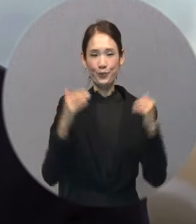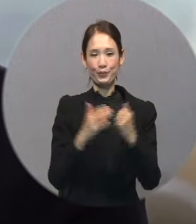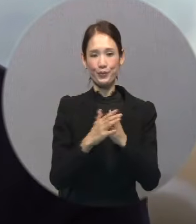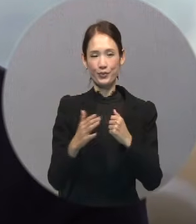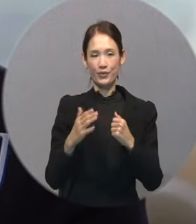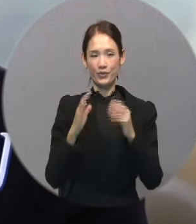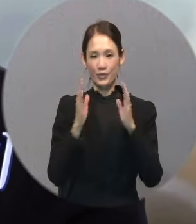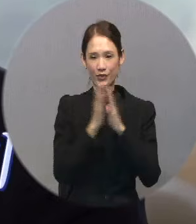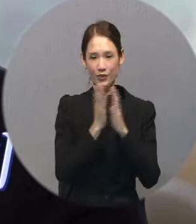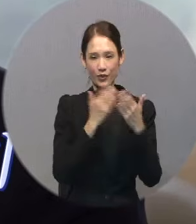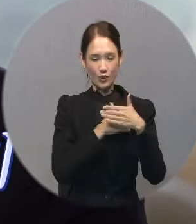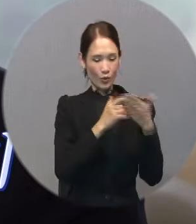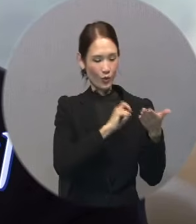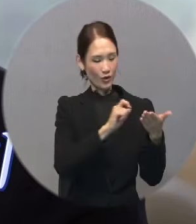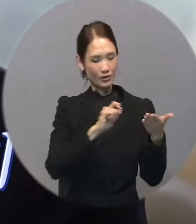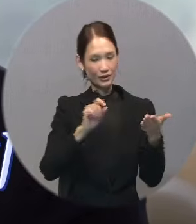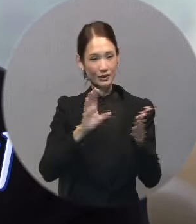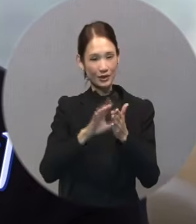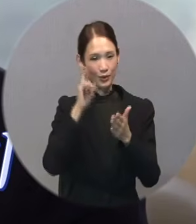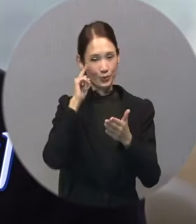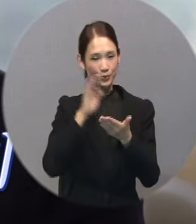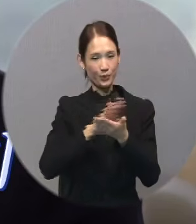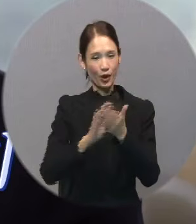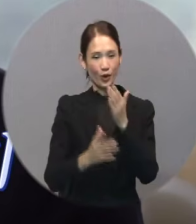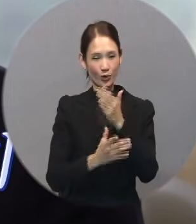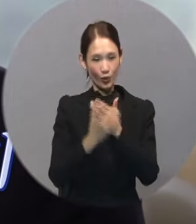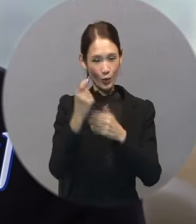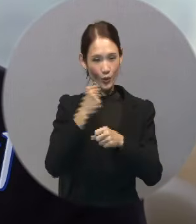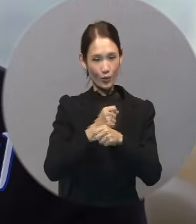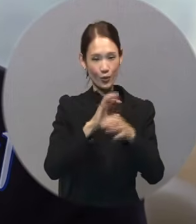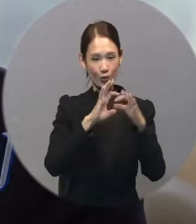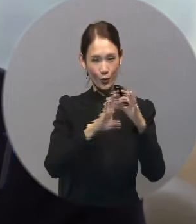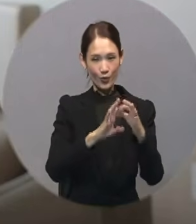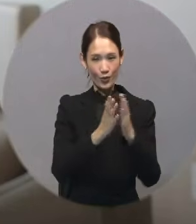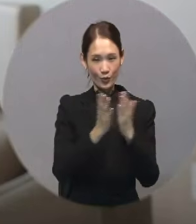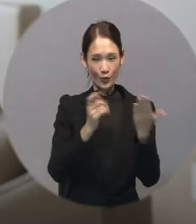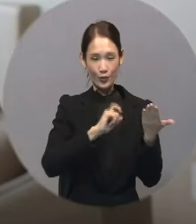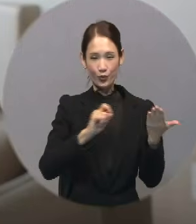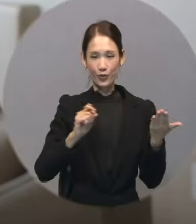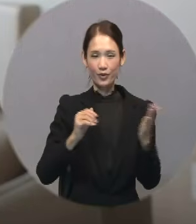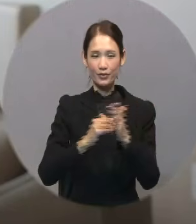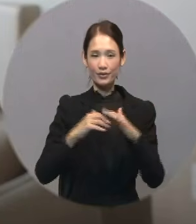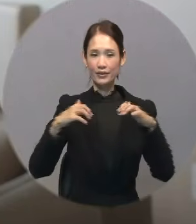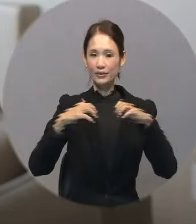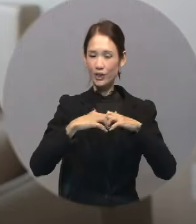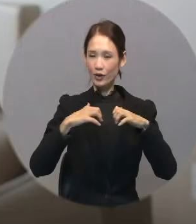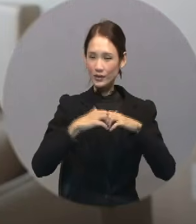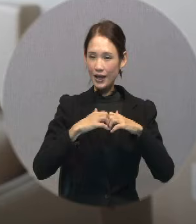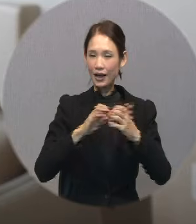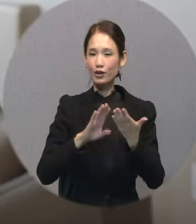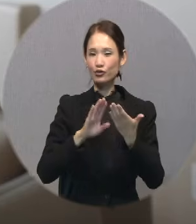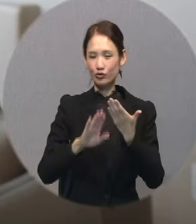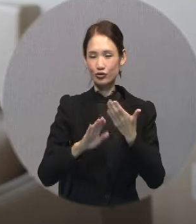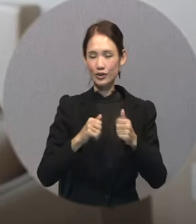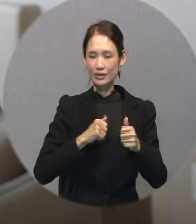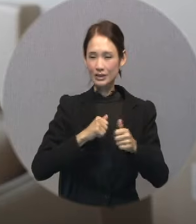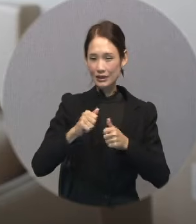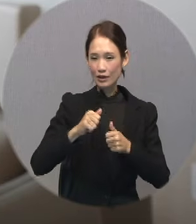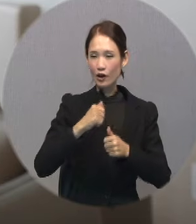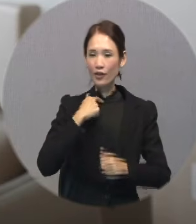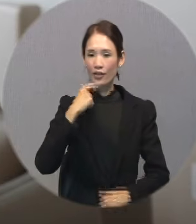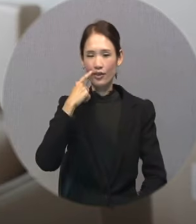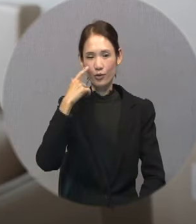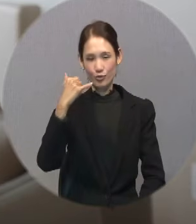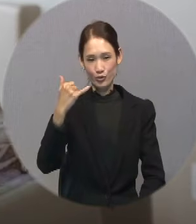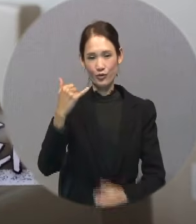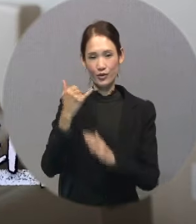제가 동화를 쓸 때 평화 통일과 관련된 그런 동화를 쓰게 됐고요. 전쟁을 치르고 이겨냈던